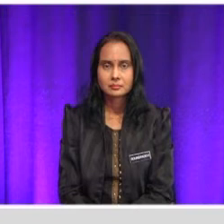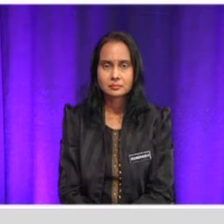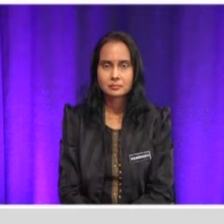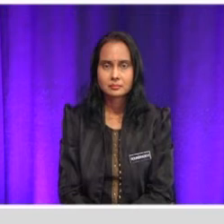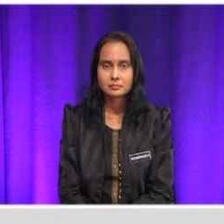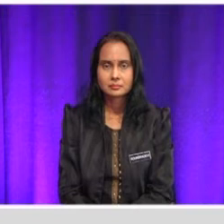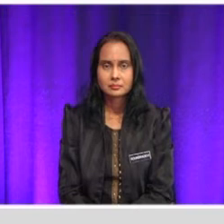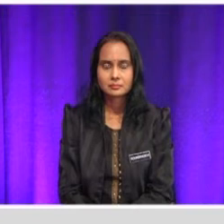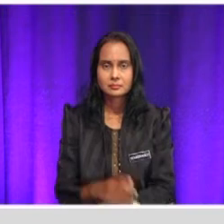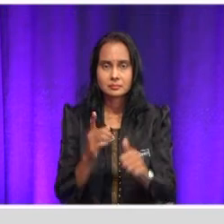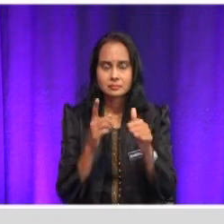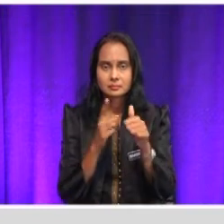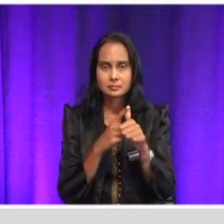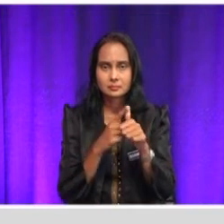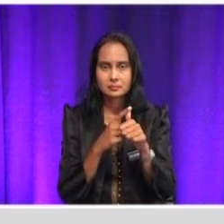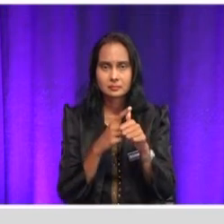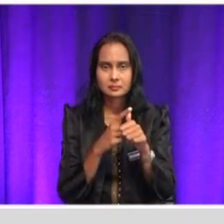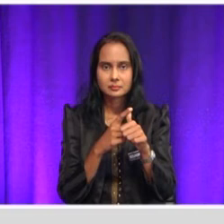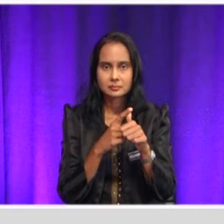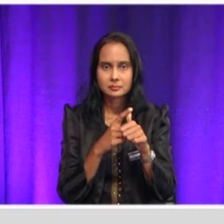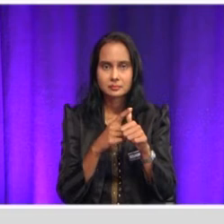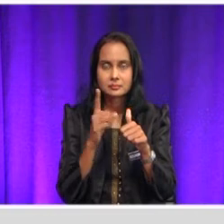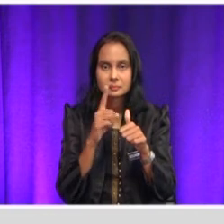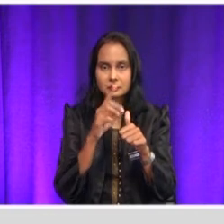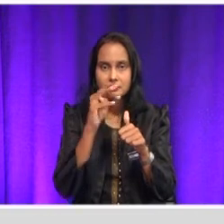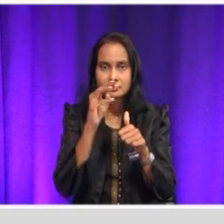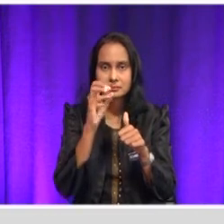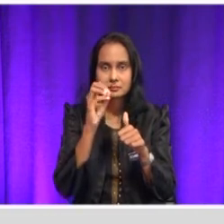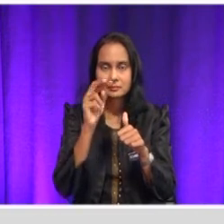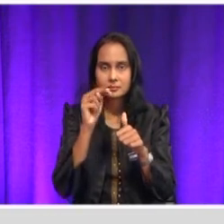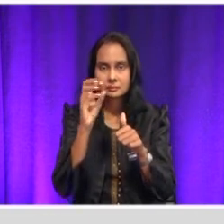tambah kita pasti dulu yang mana biji benih diikuti